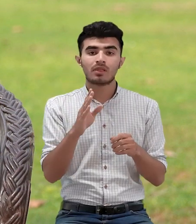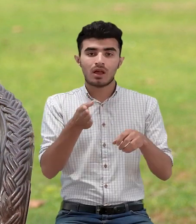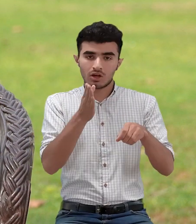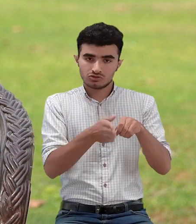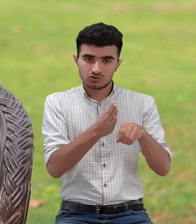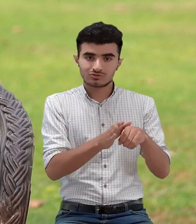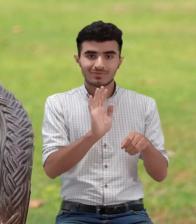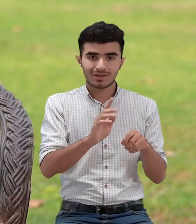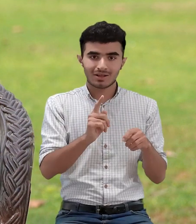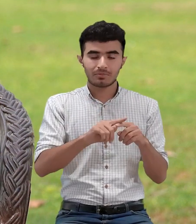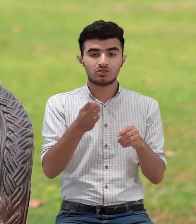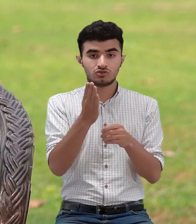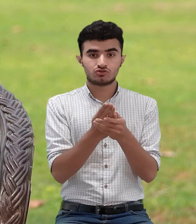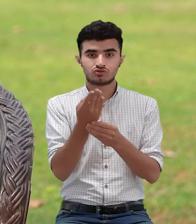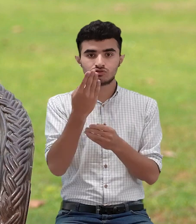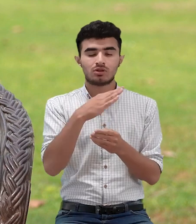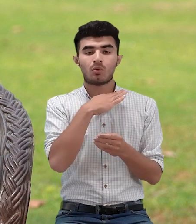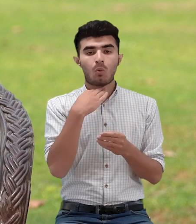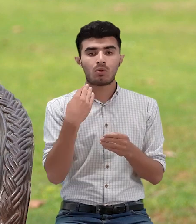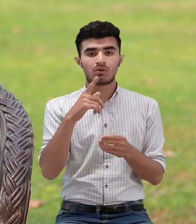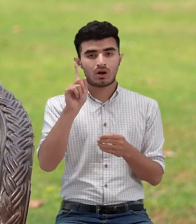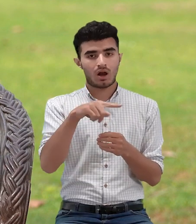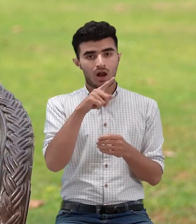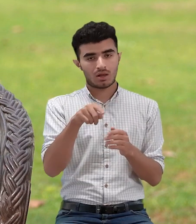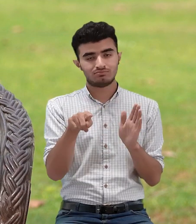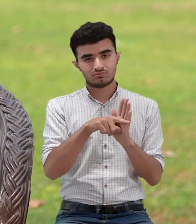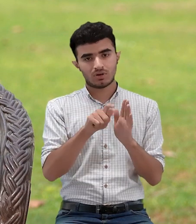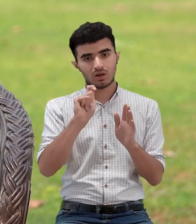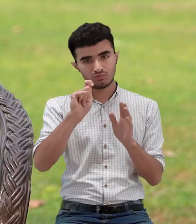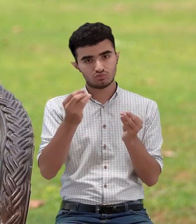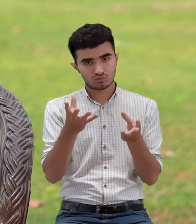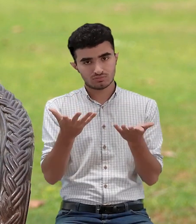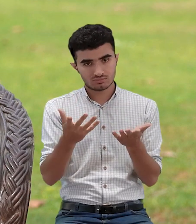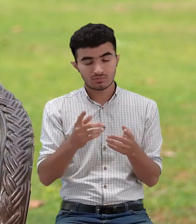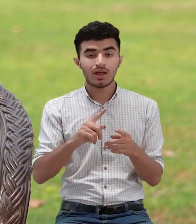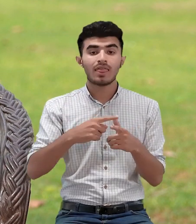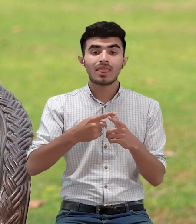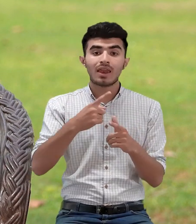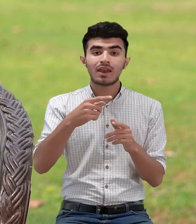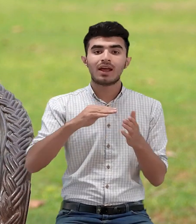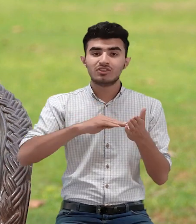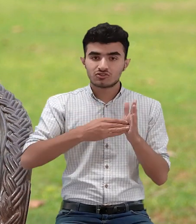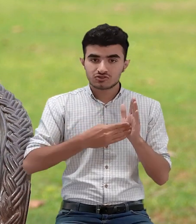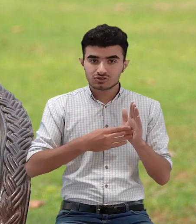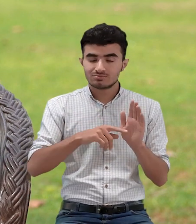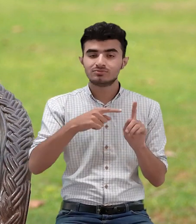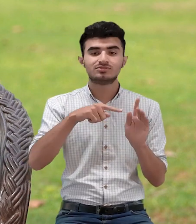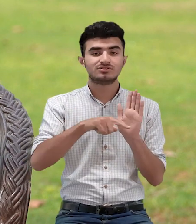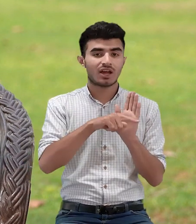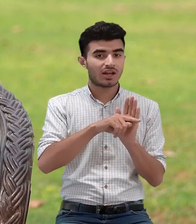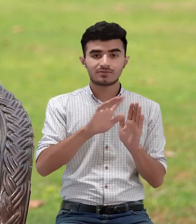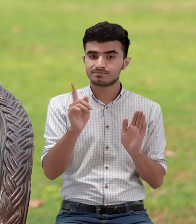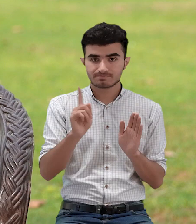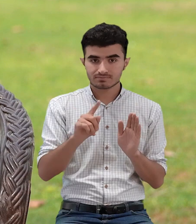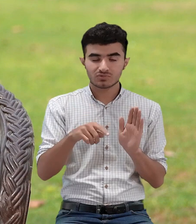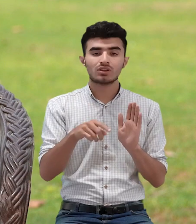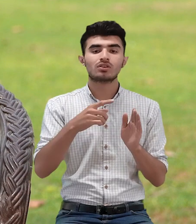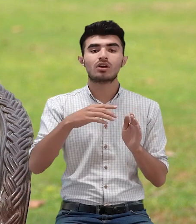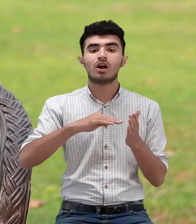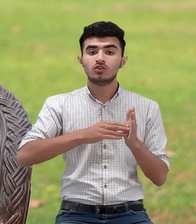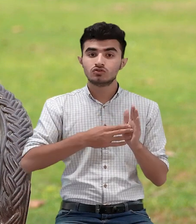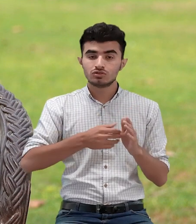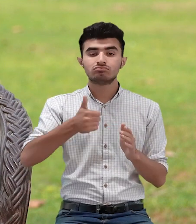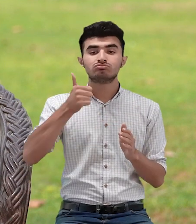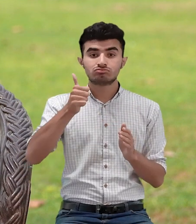दें। तो इसी तरह से हसद का जो जज्बा है, इसलिए नबी करीम सल्लल्लाहु अलैहि वसल्लम फरमाया करते थे कि ये हसद ठीक